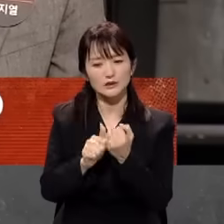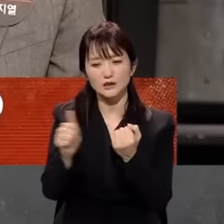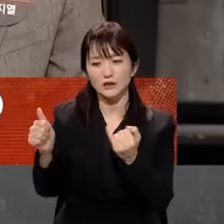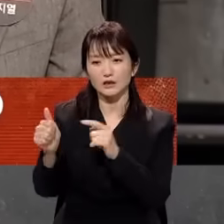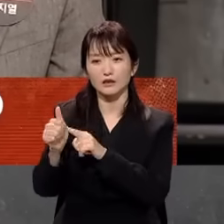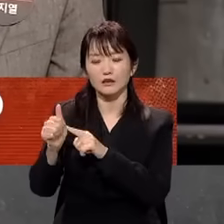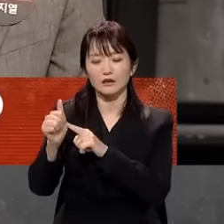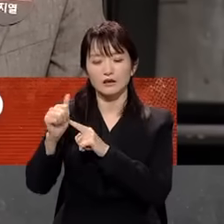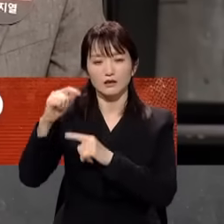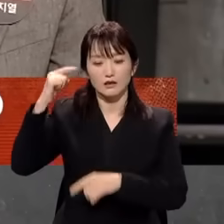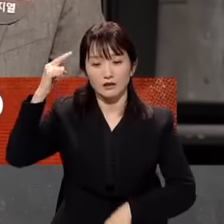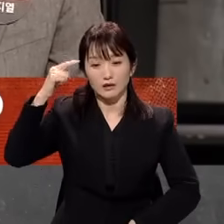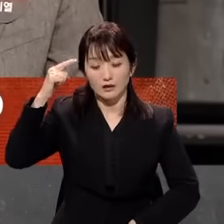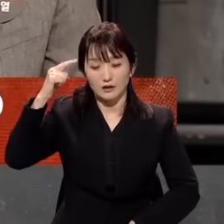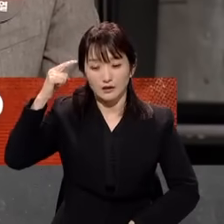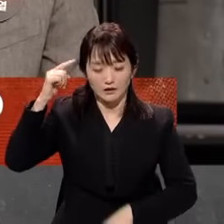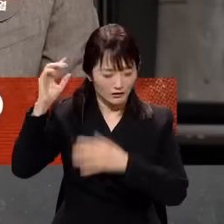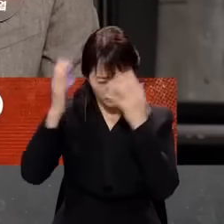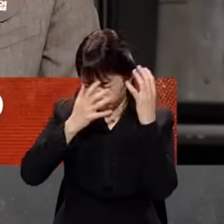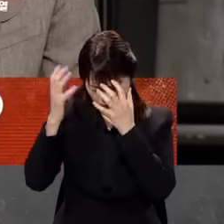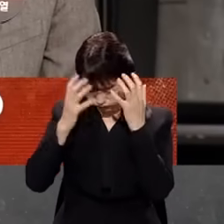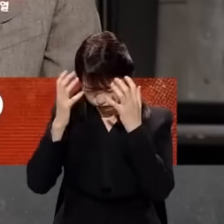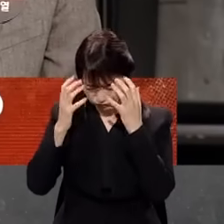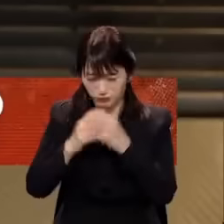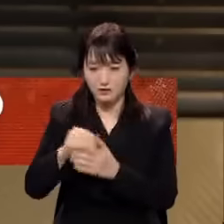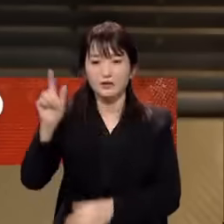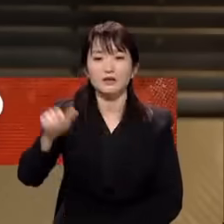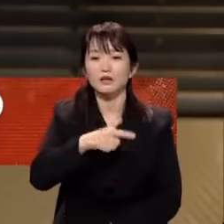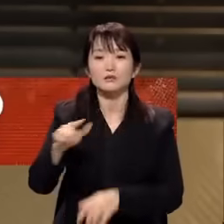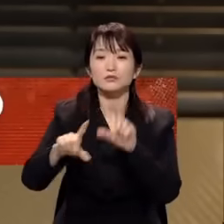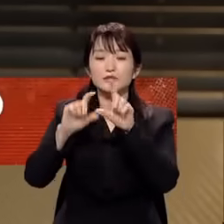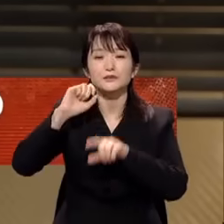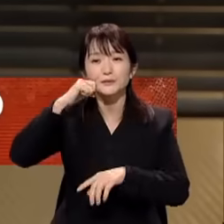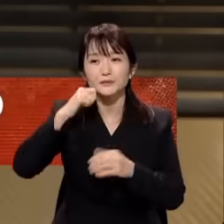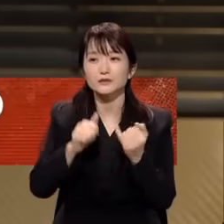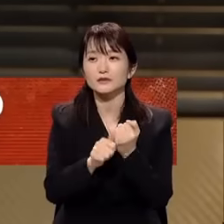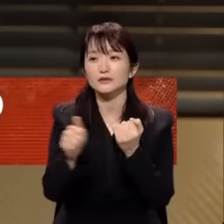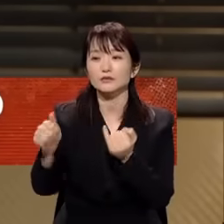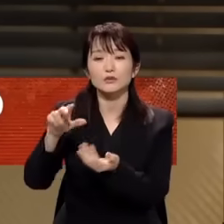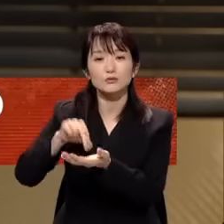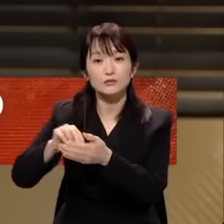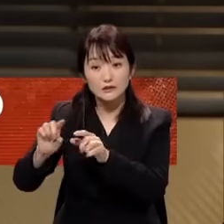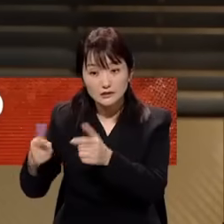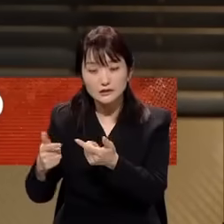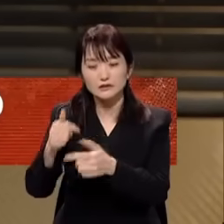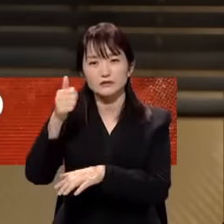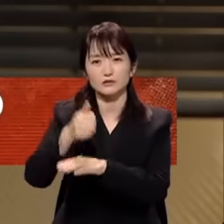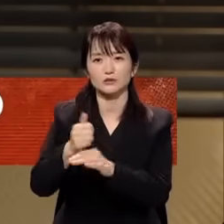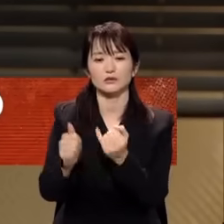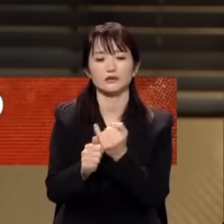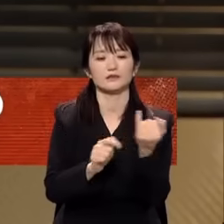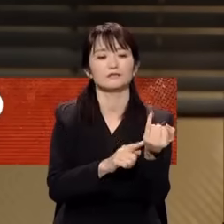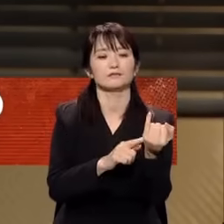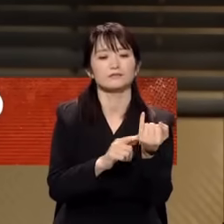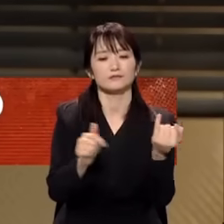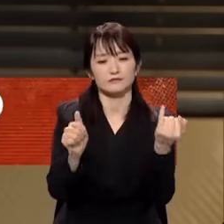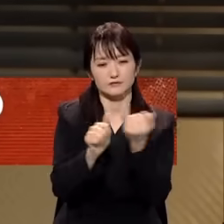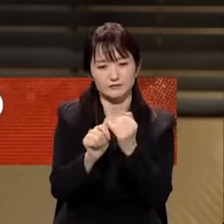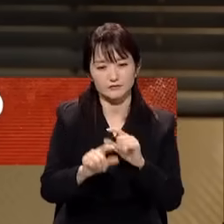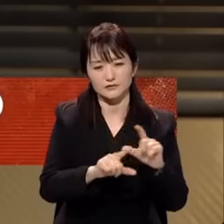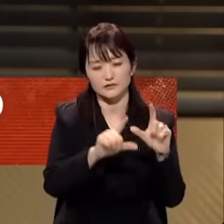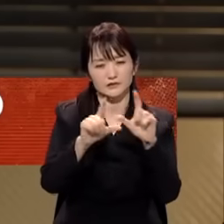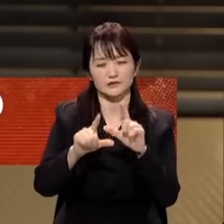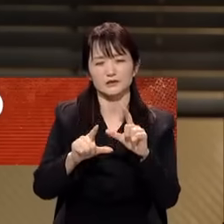하루하루 사는데 이거 뭐 지옥이잖아요. 그러면 결국은 이 남편에게 문제가 되는 게 아니라 결국 이 아내 스스로 결혼 생활에 무덤을 파는